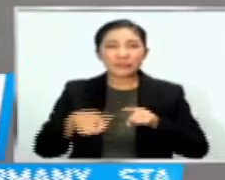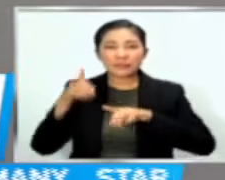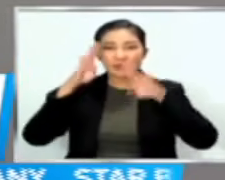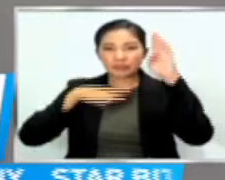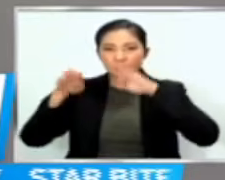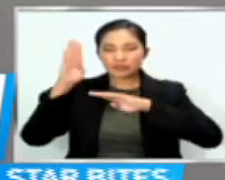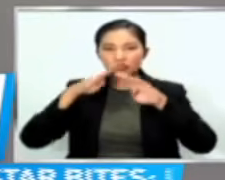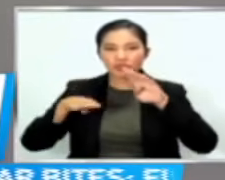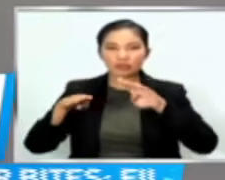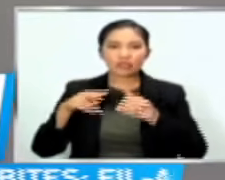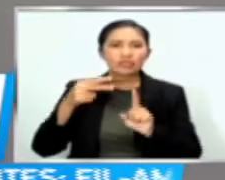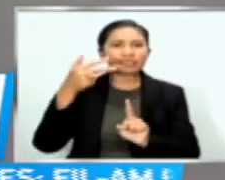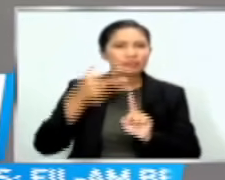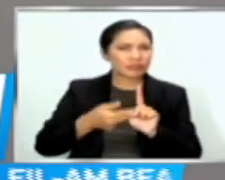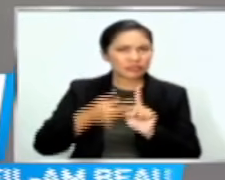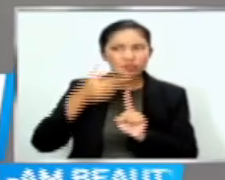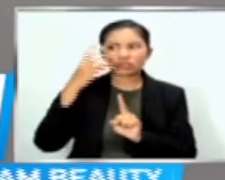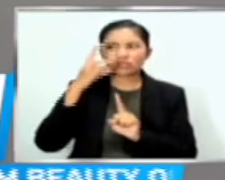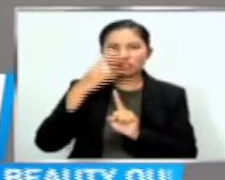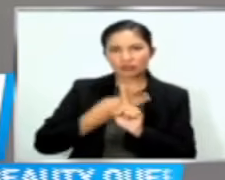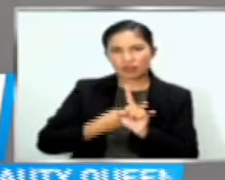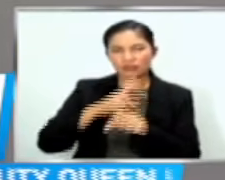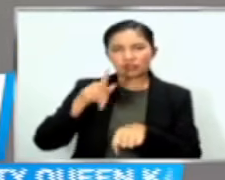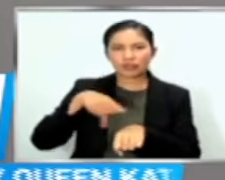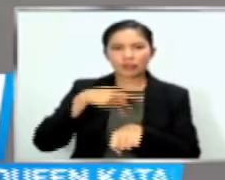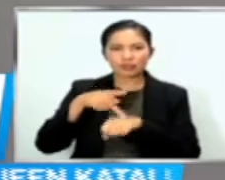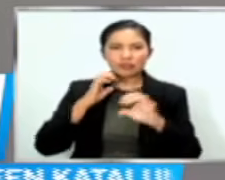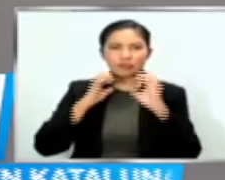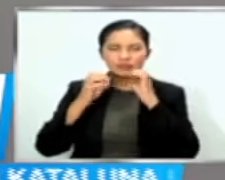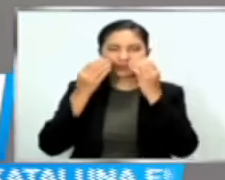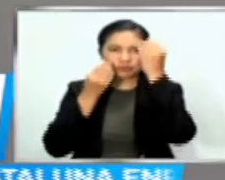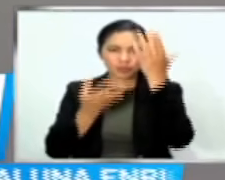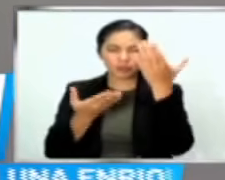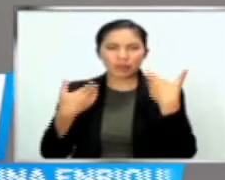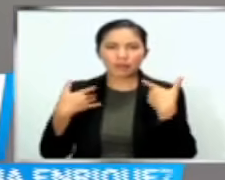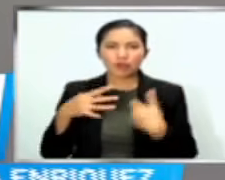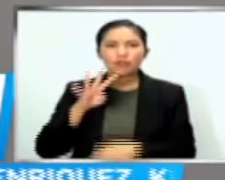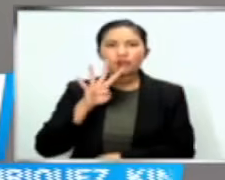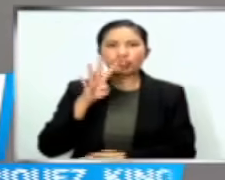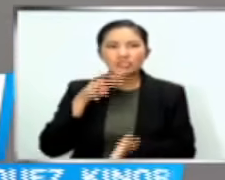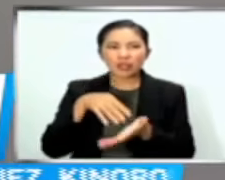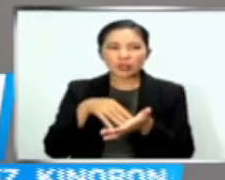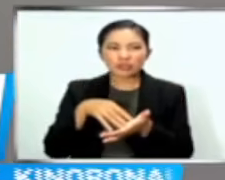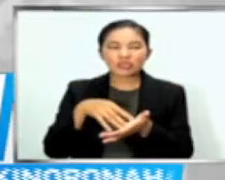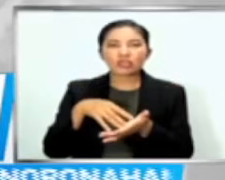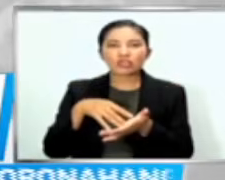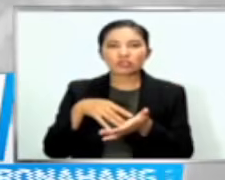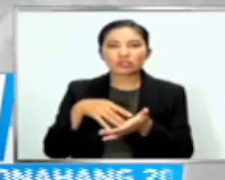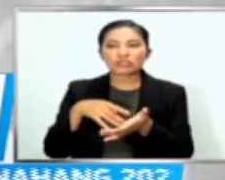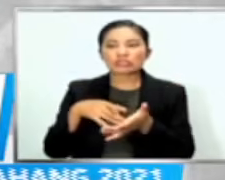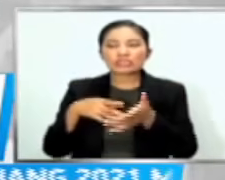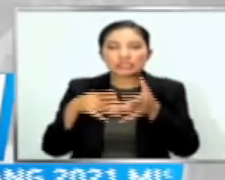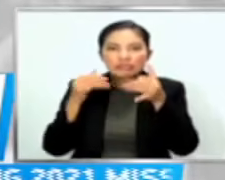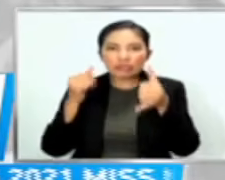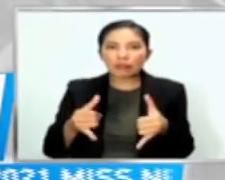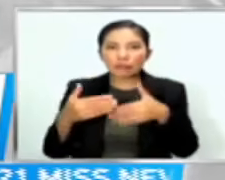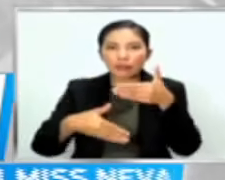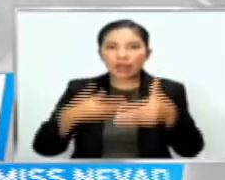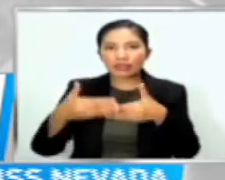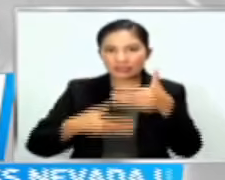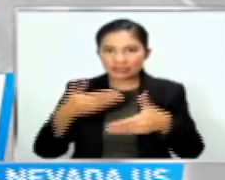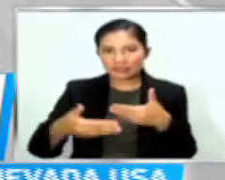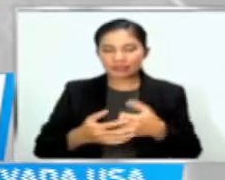according to Philippine Embassy, nasa 4,000 pa po yung pending application ng repatriation dito. Dagdag problema pa